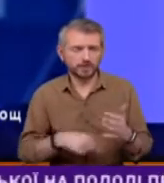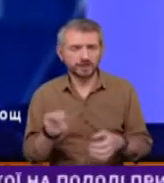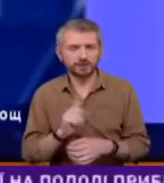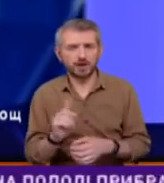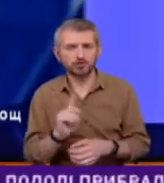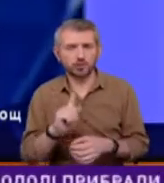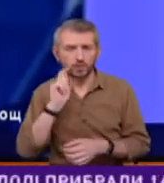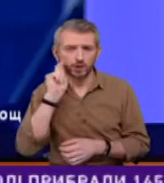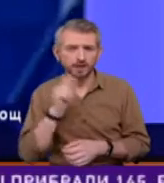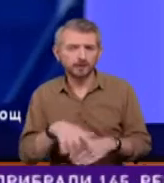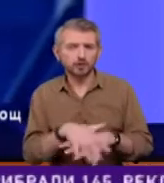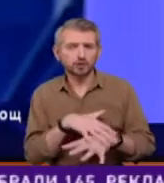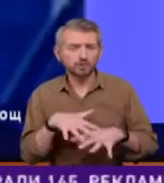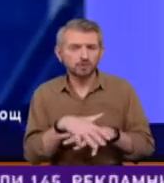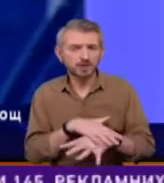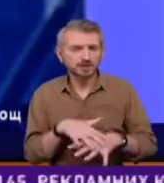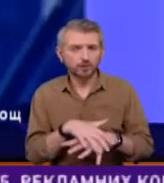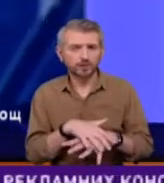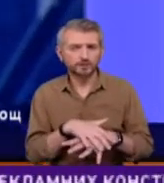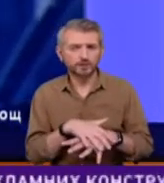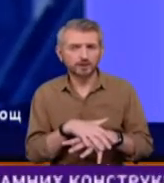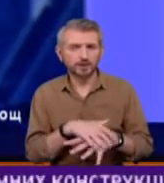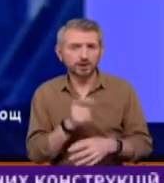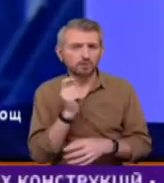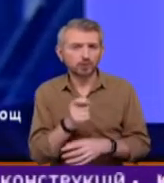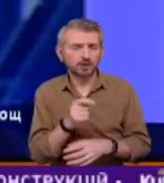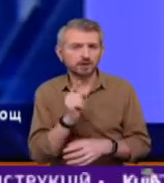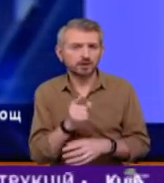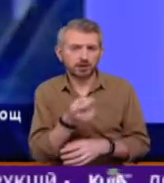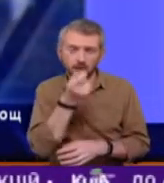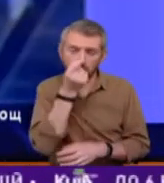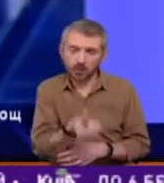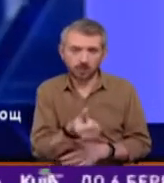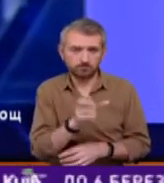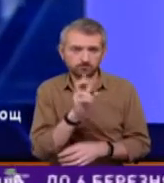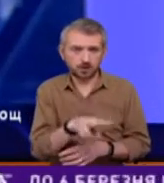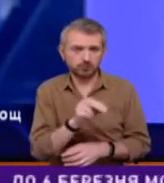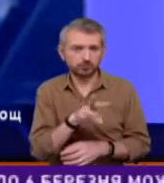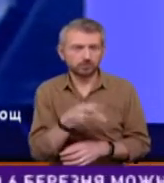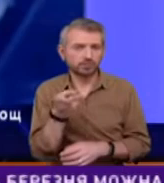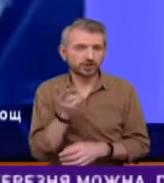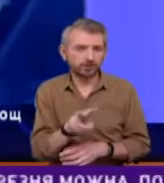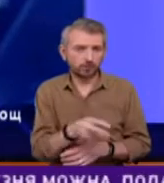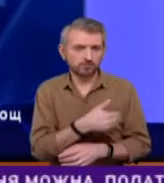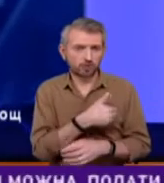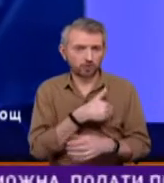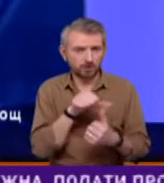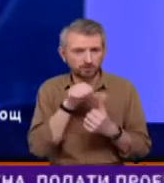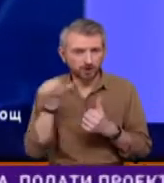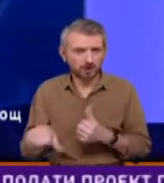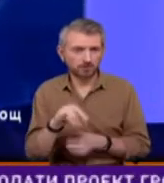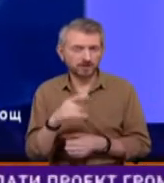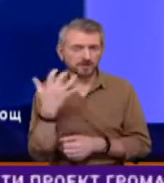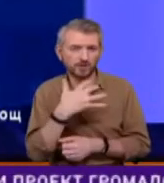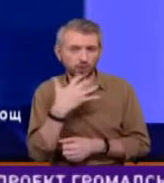що українське суспільство поставило їй нижчі бали, ніж двом колаборанткам з